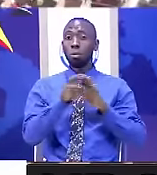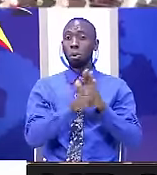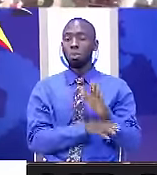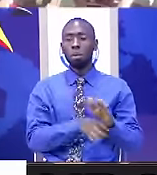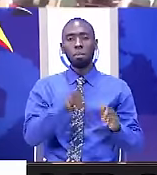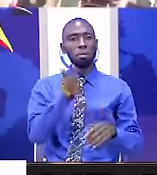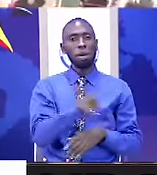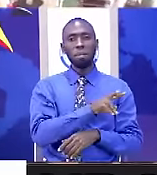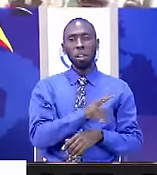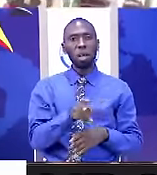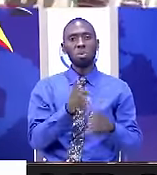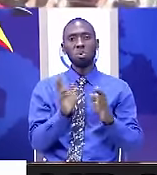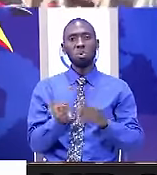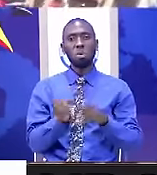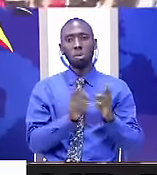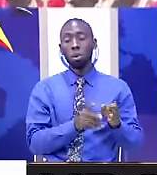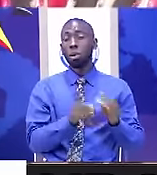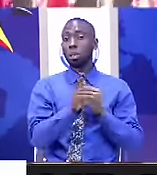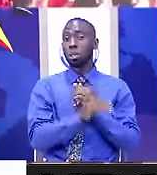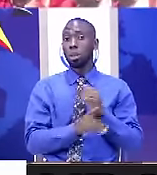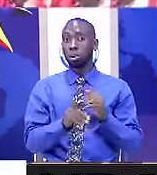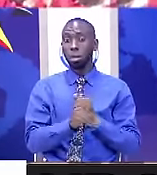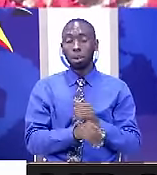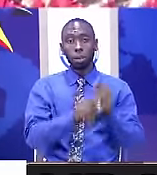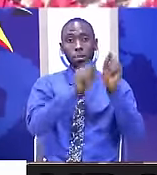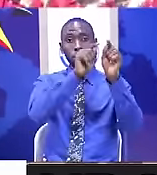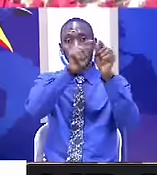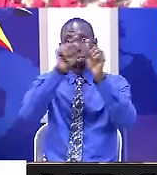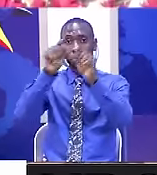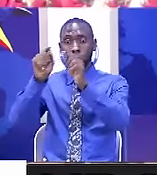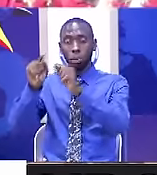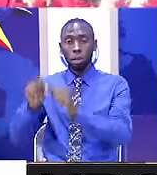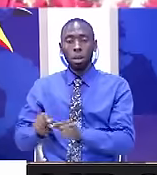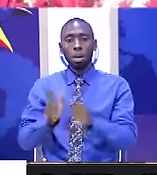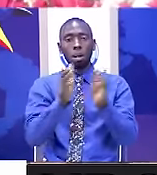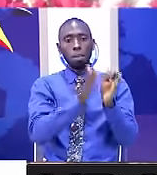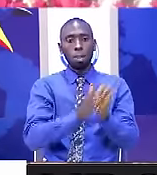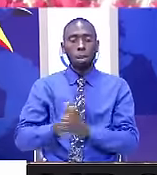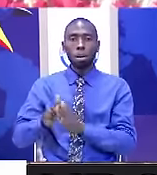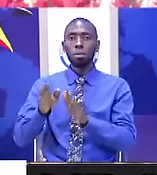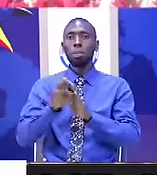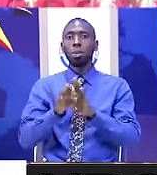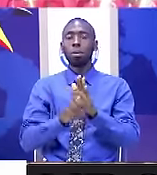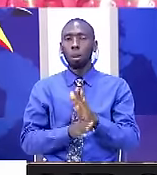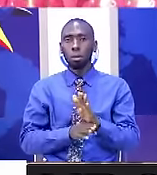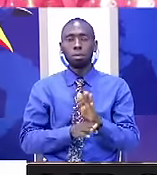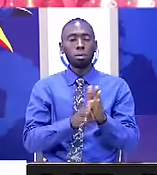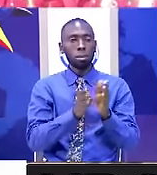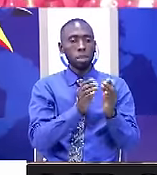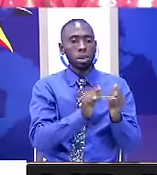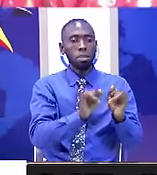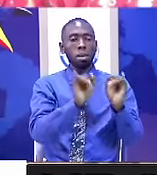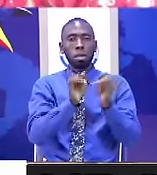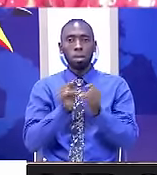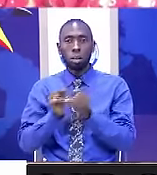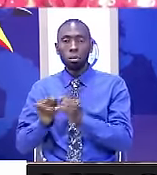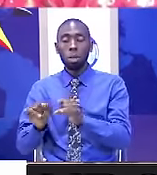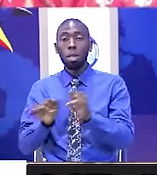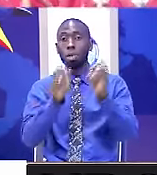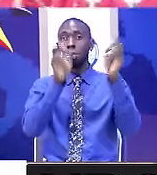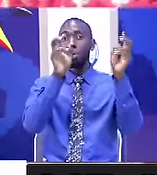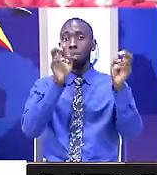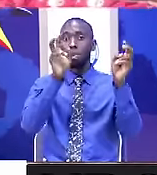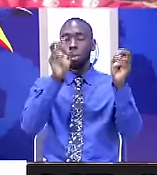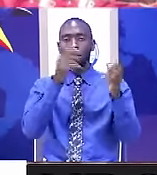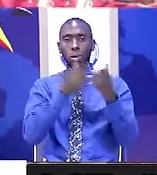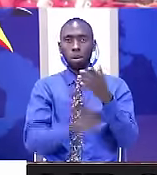zonna zaakutegeka emikolo mu kiseera ekigera olw'okujjukira olunaku olwo. Omulamu ogugenda okutambulizibwa olunaku olwo gwakwetooloolera ku kuzimba